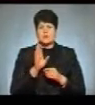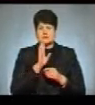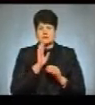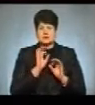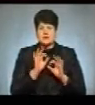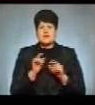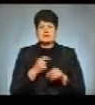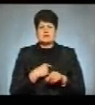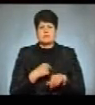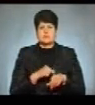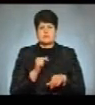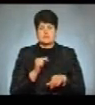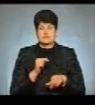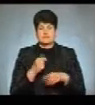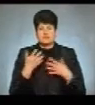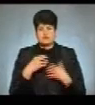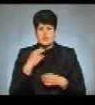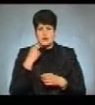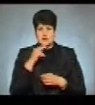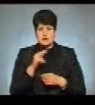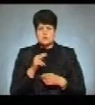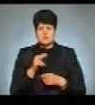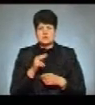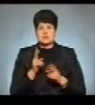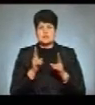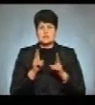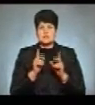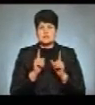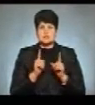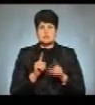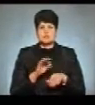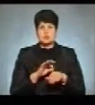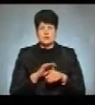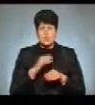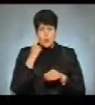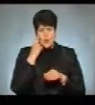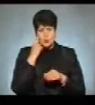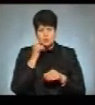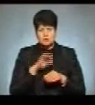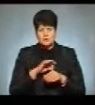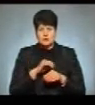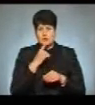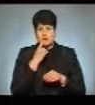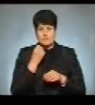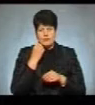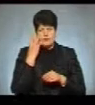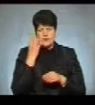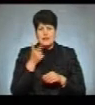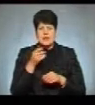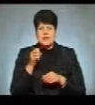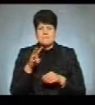себе зараз почуває. Вже краще, лише болить око, бо тут кровоєлив і